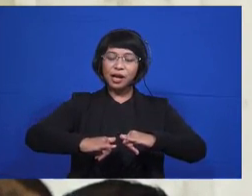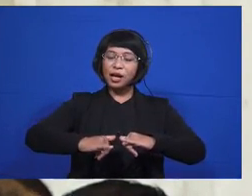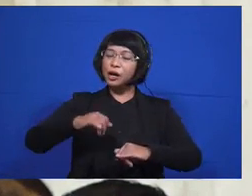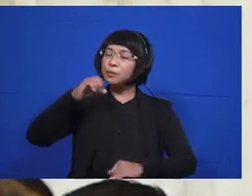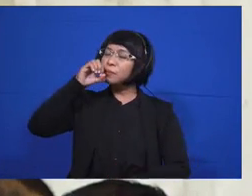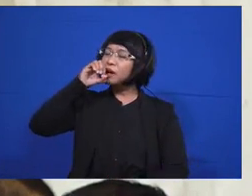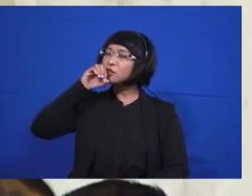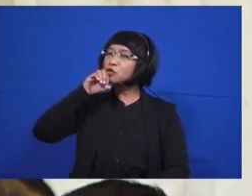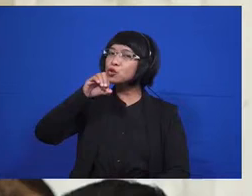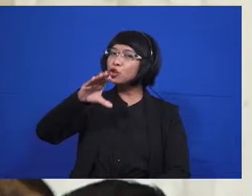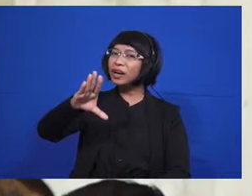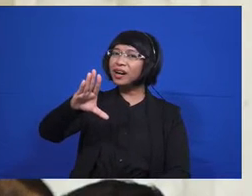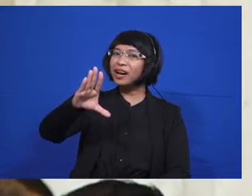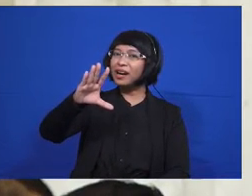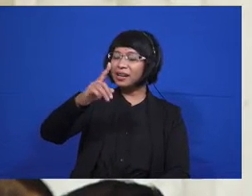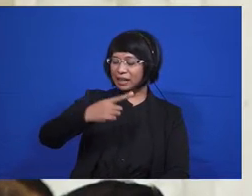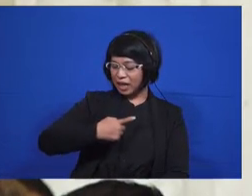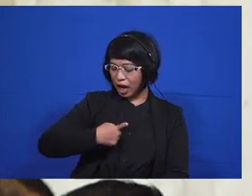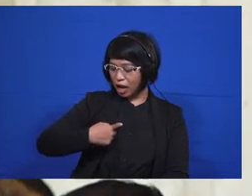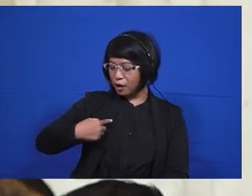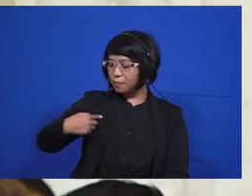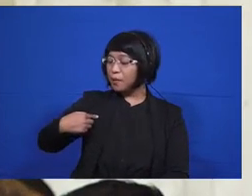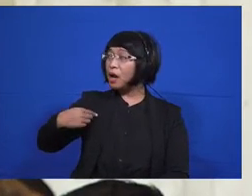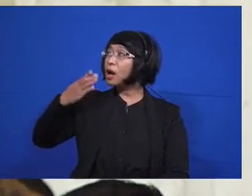memasyurkan nama-Nya.